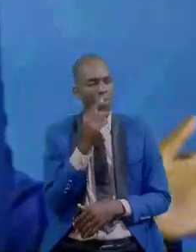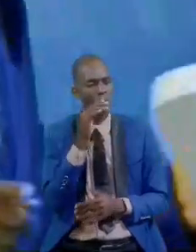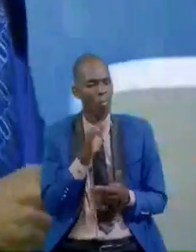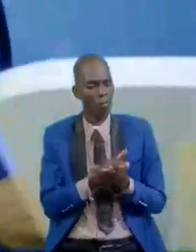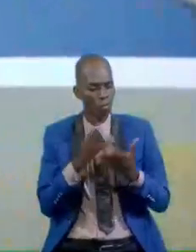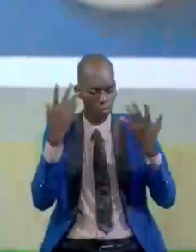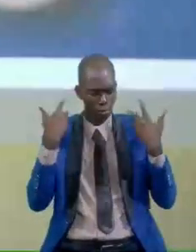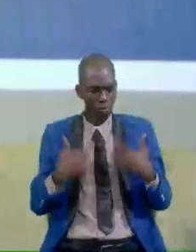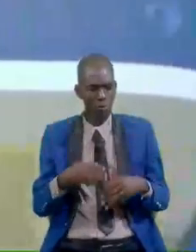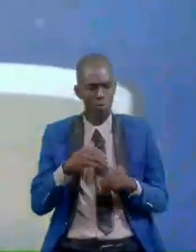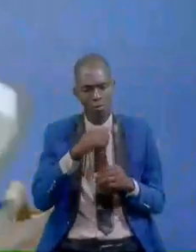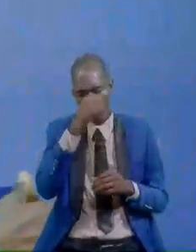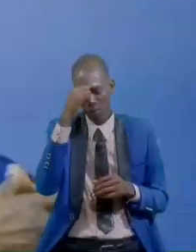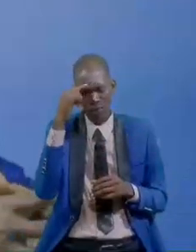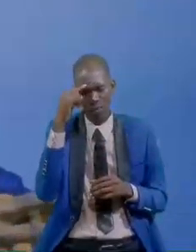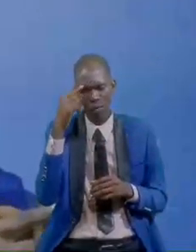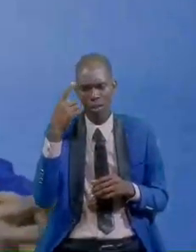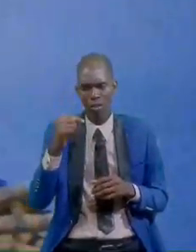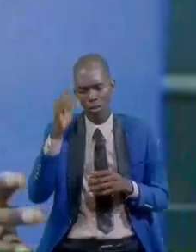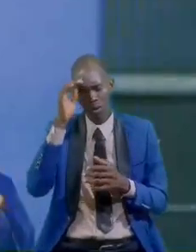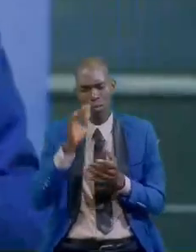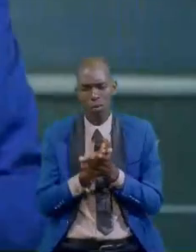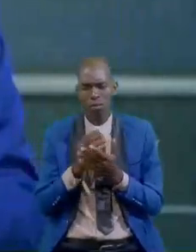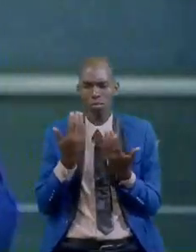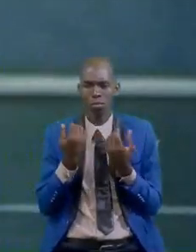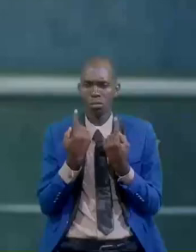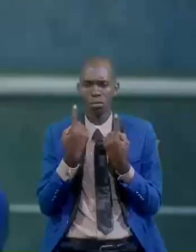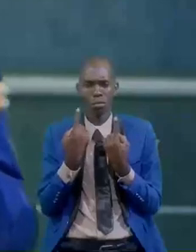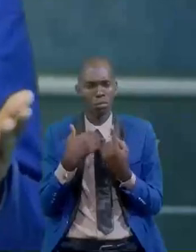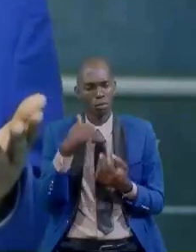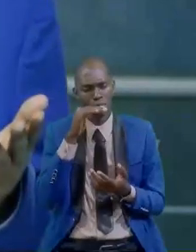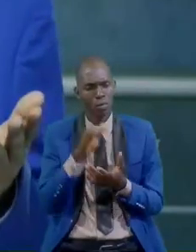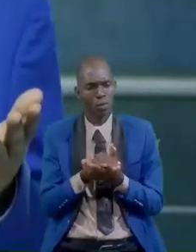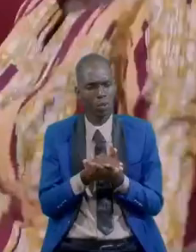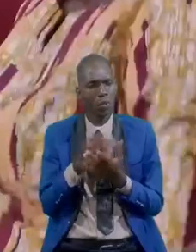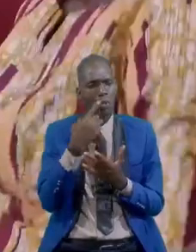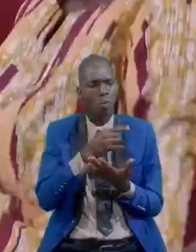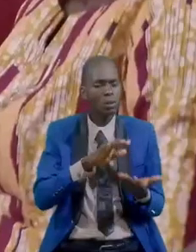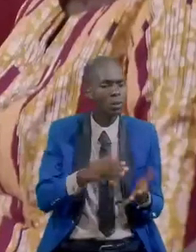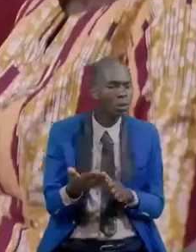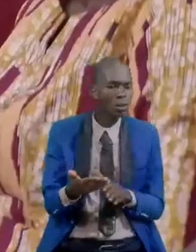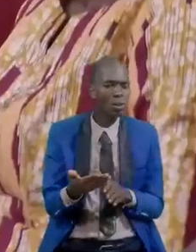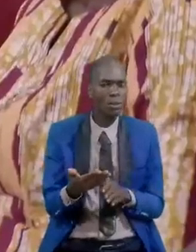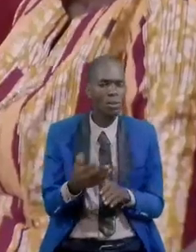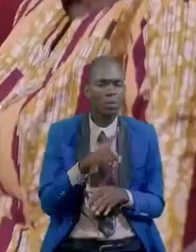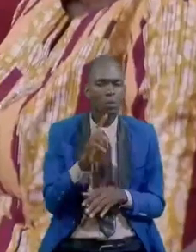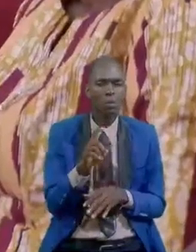noir, Martin Luther a dit, « Chérie, qui est mort ?»